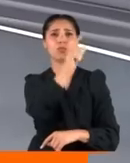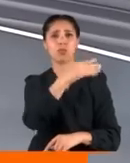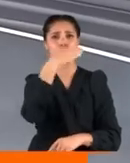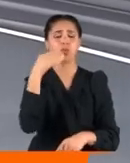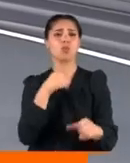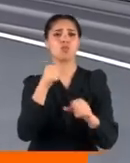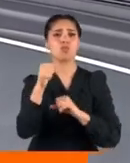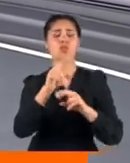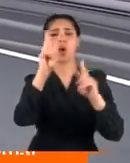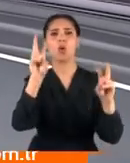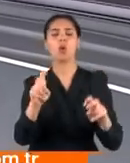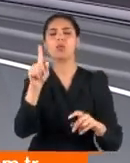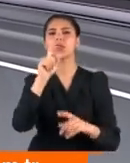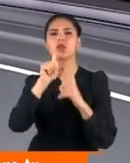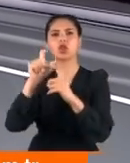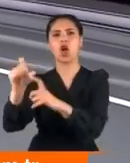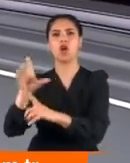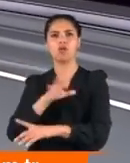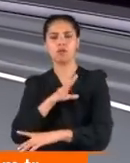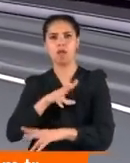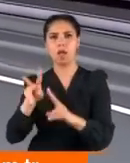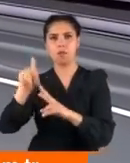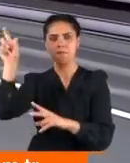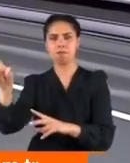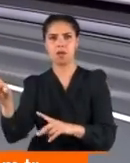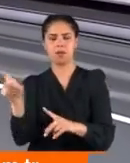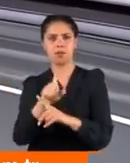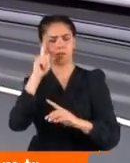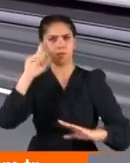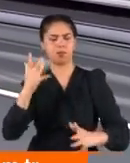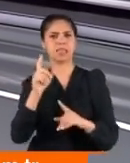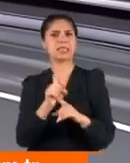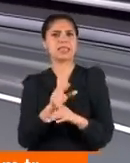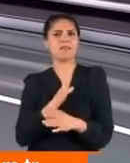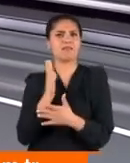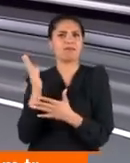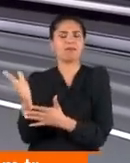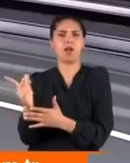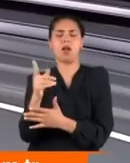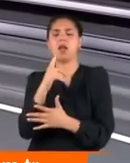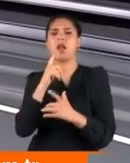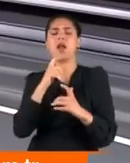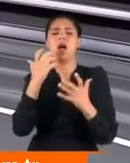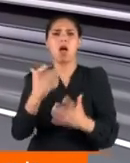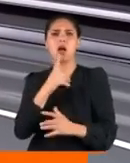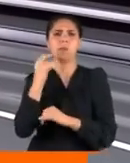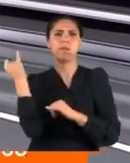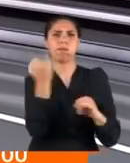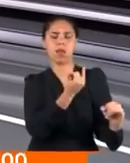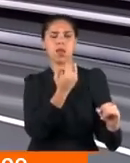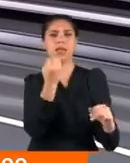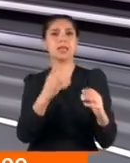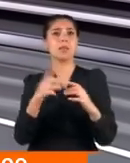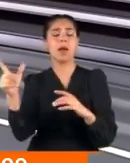uyuşturucuyla mücadeleye yönelik bir soru sordu. Akşener bir anda soruya sinirlendi ve sert bir üslupla kızı cevapladı. İYİ